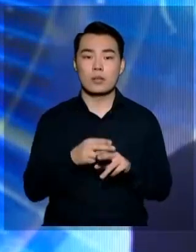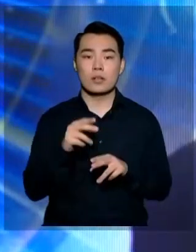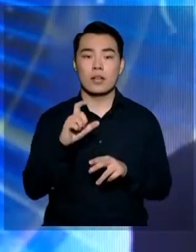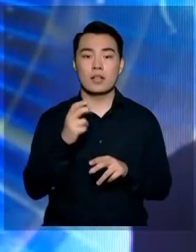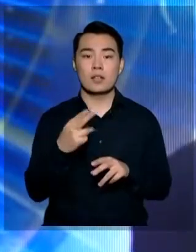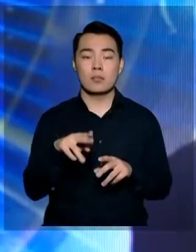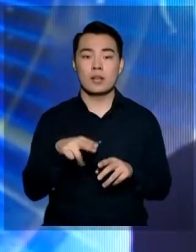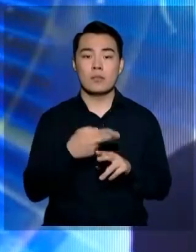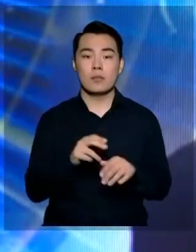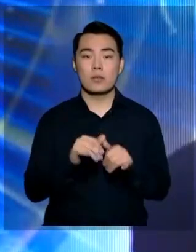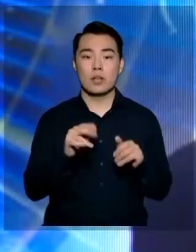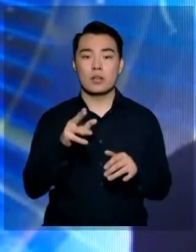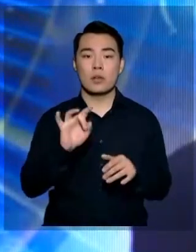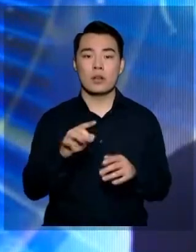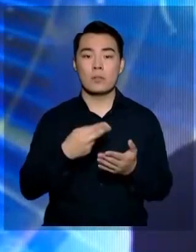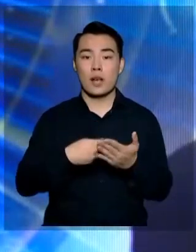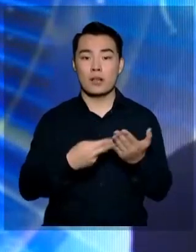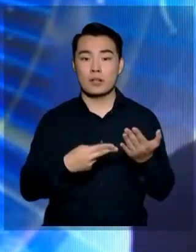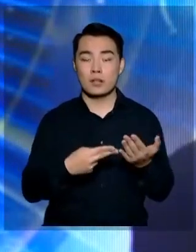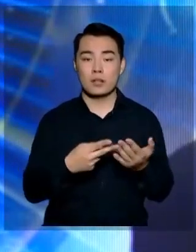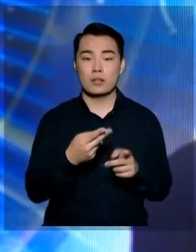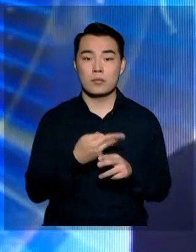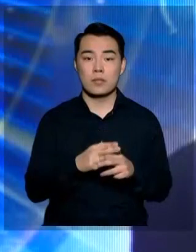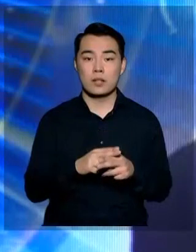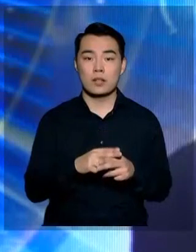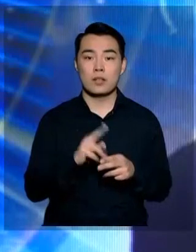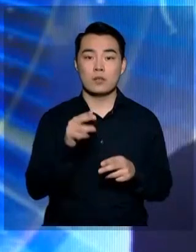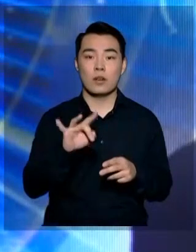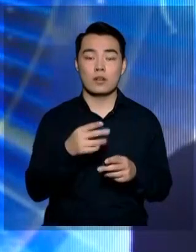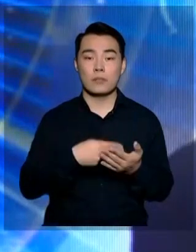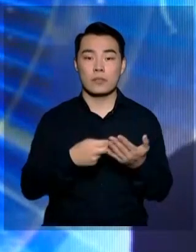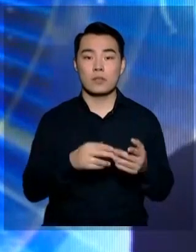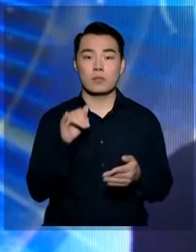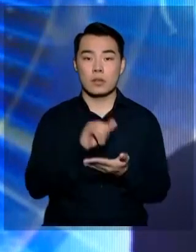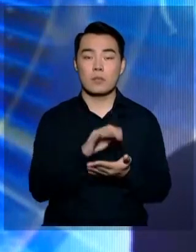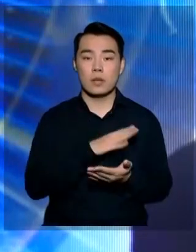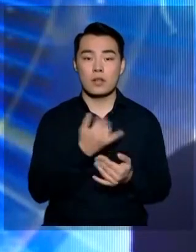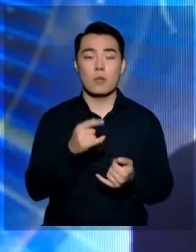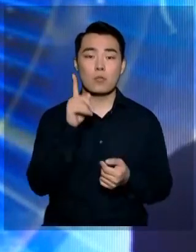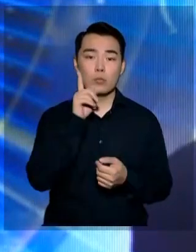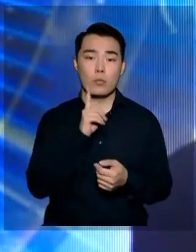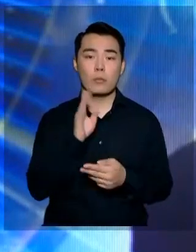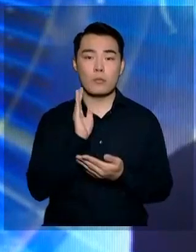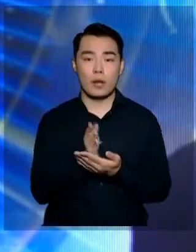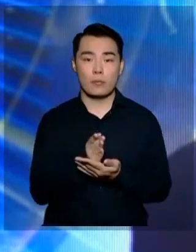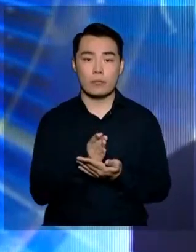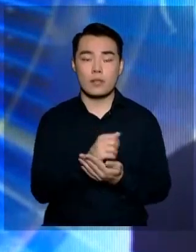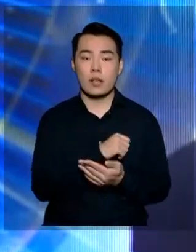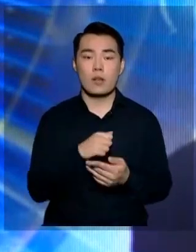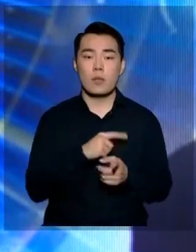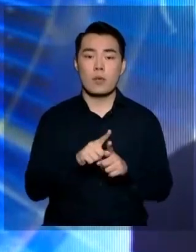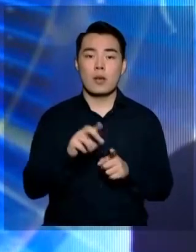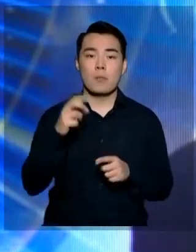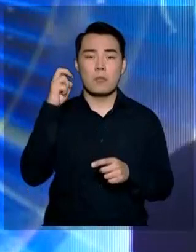әрқайсысы біз оны дамытып, QR подписание, QR қол қою қылдық. Енді ыңғайлы, ешқандай